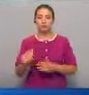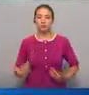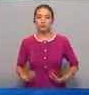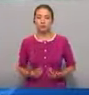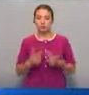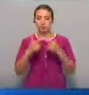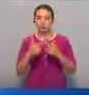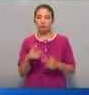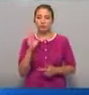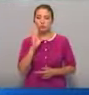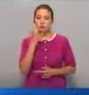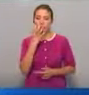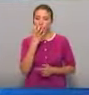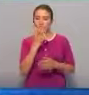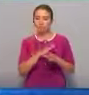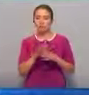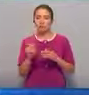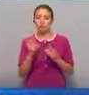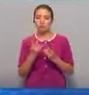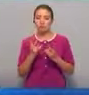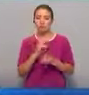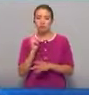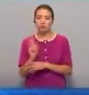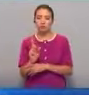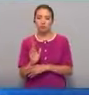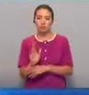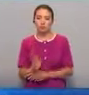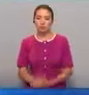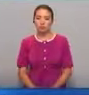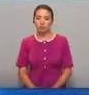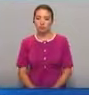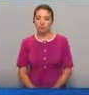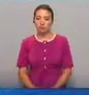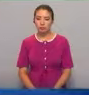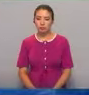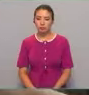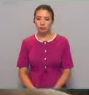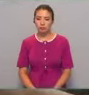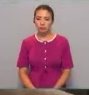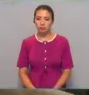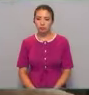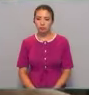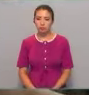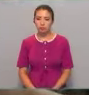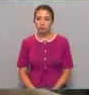белгіленген уақытта жылумен қамтылуын міндеттеді. Перизат Биназарқызы, Руслан Тілеубердиев, Бақыт Байларов, Тұран Ньюс.